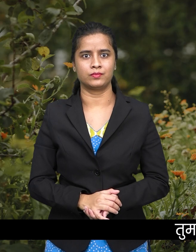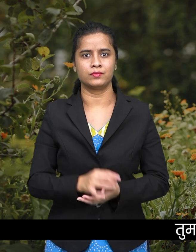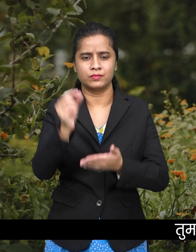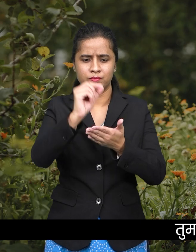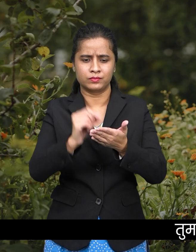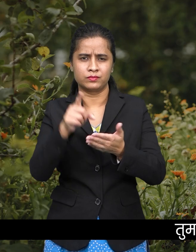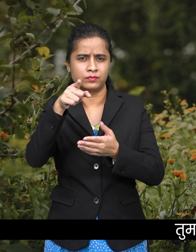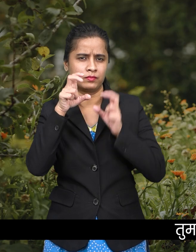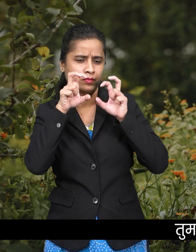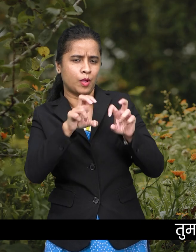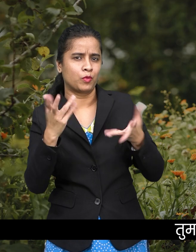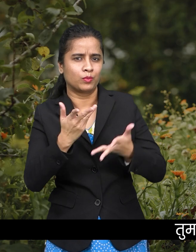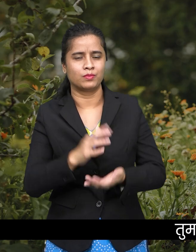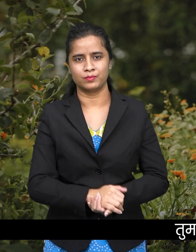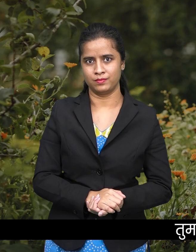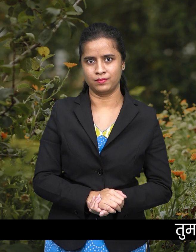तुमची निरीक्षणे लिहा.